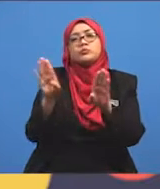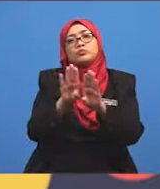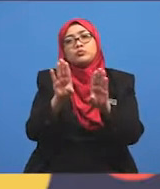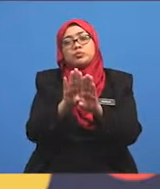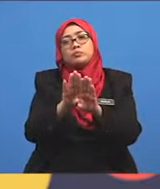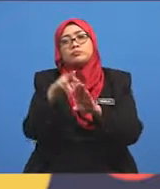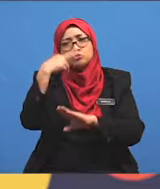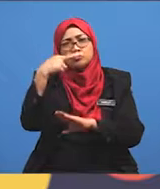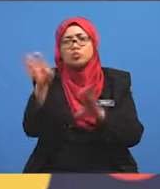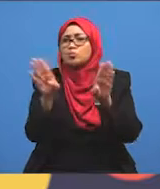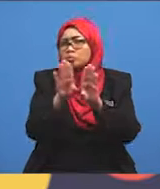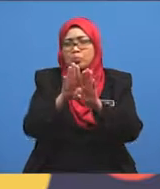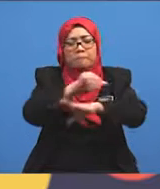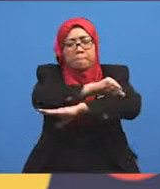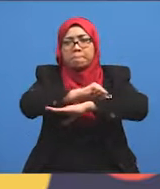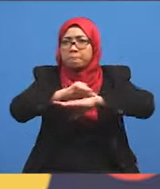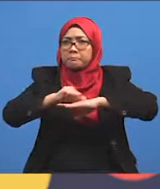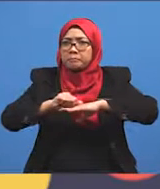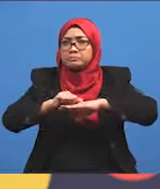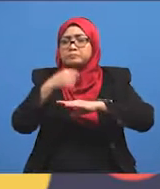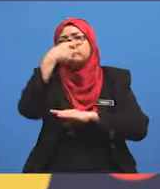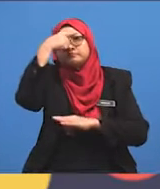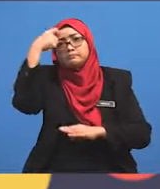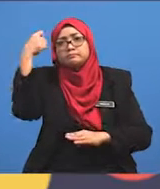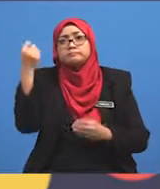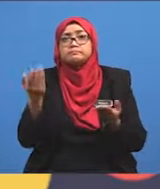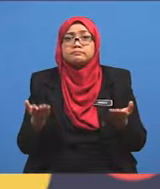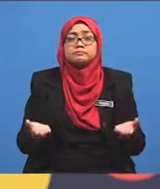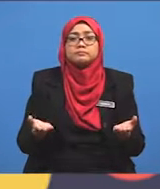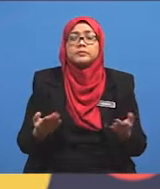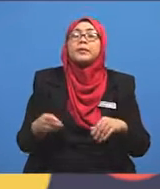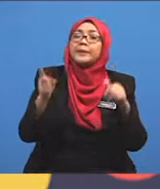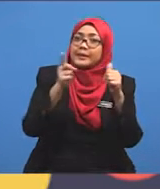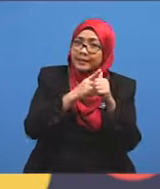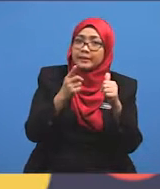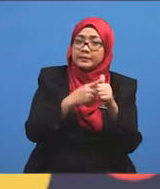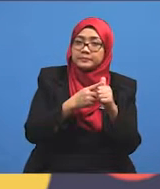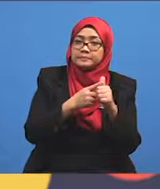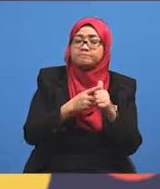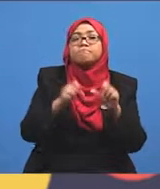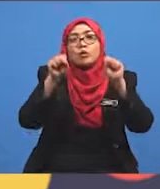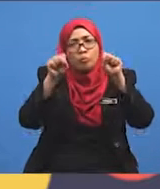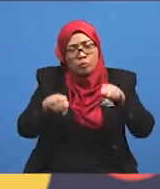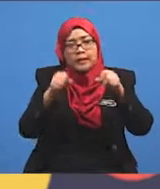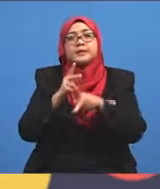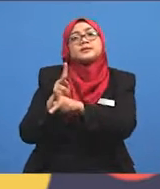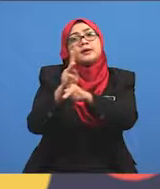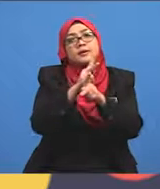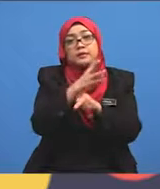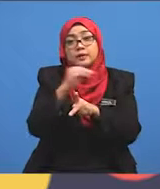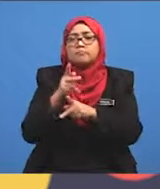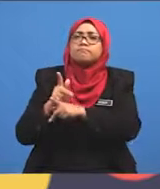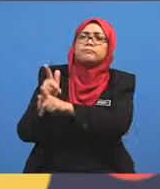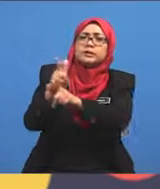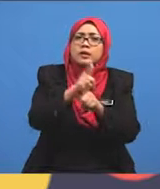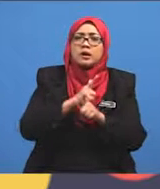Antara hikmah kewajipan menutup aurat ialah yang pertamanya, ia mampu menjaga dan melihara